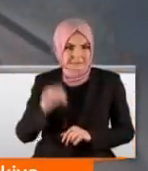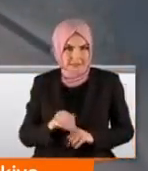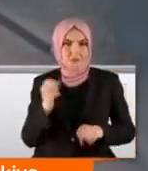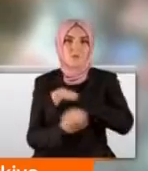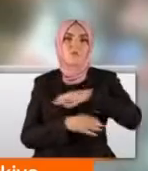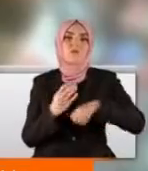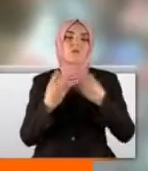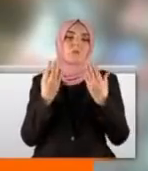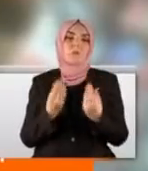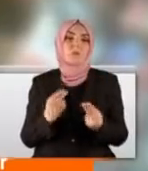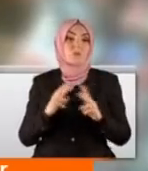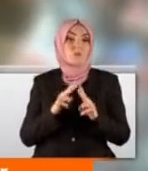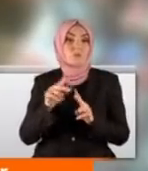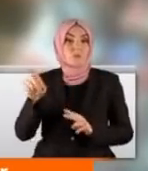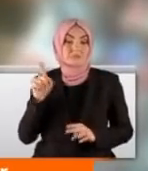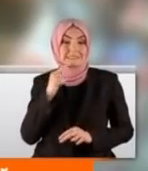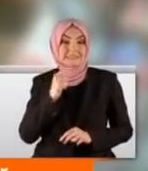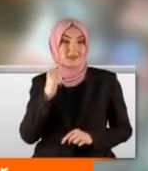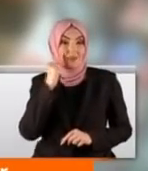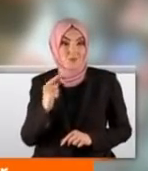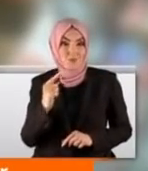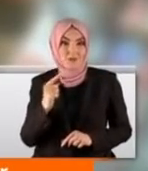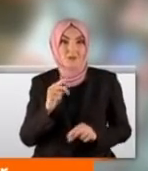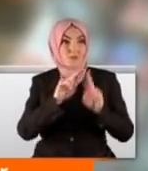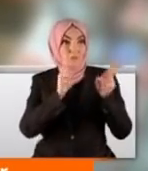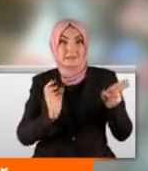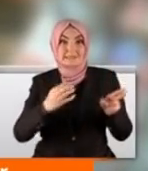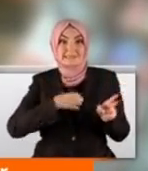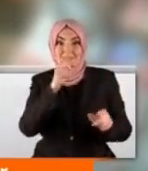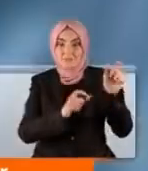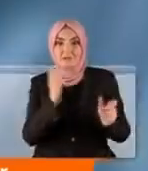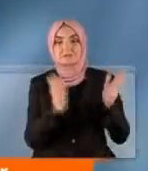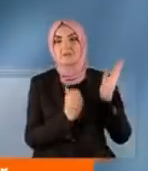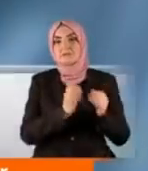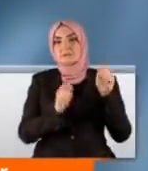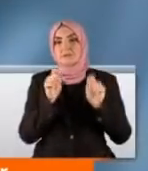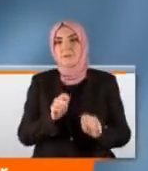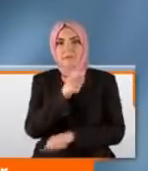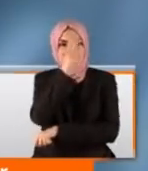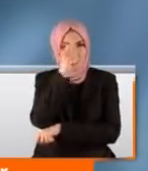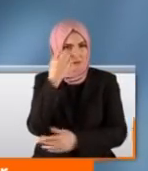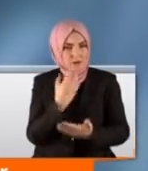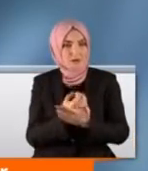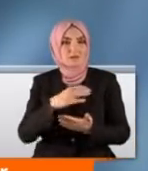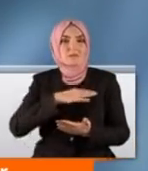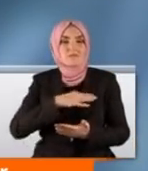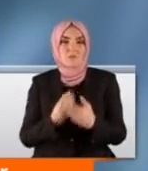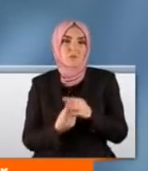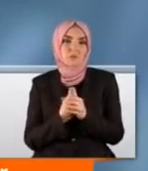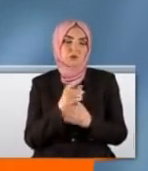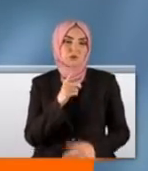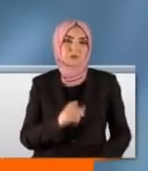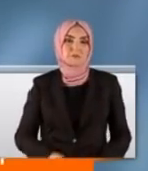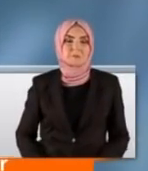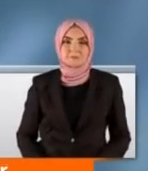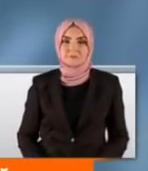Polis memurları iddia o ki büfenin sahiplerine saldırdı ve kameranın an be an kaydettiği bu görüntüler ortaya çıktı.